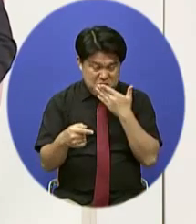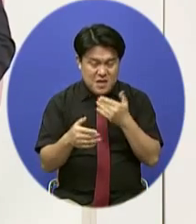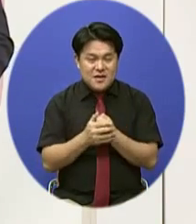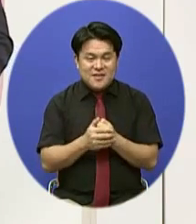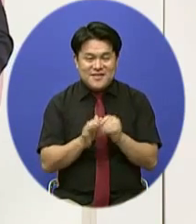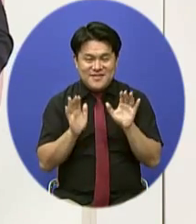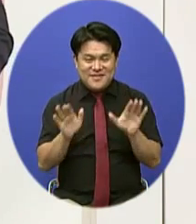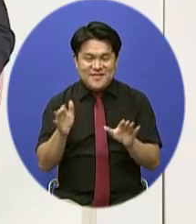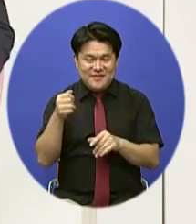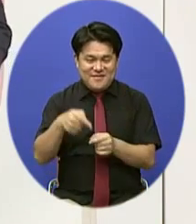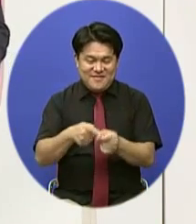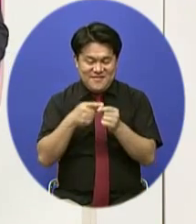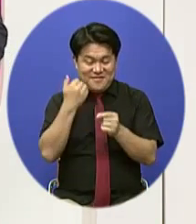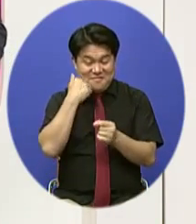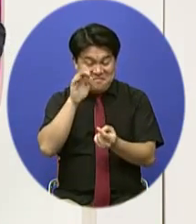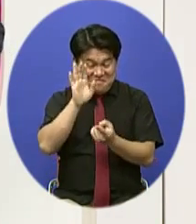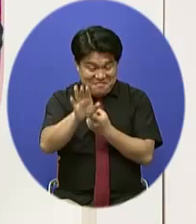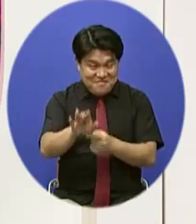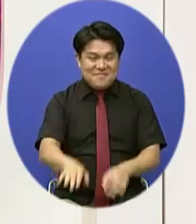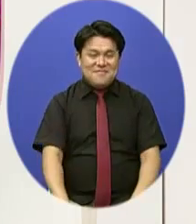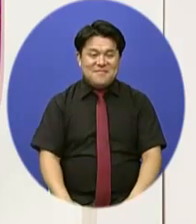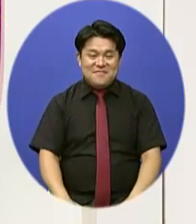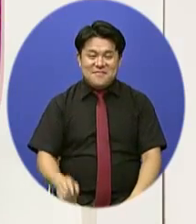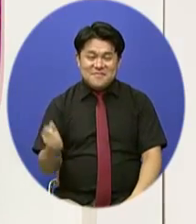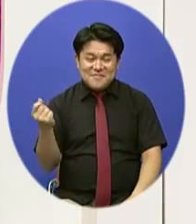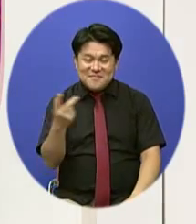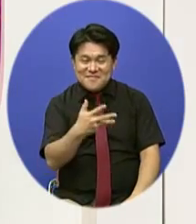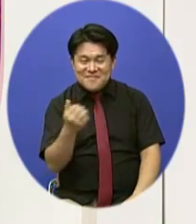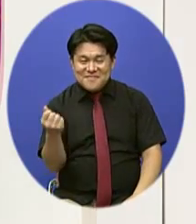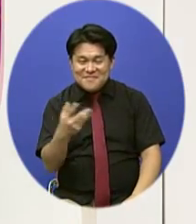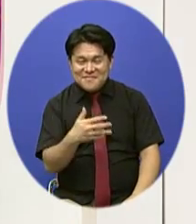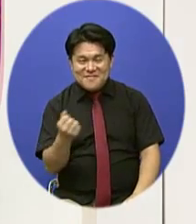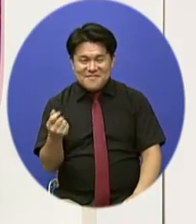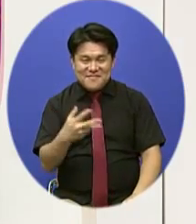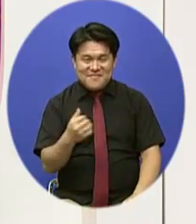장원 발표하겠습니다. 자 오늘의 장원입니다. 참가 번호